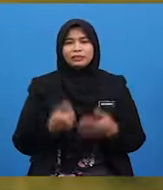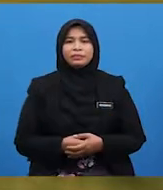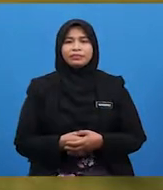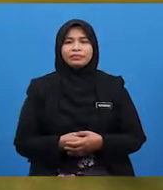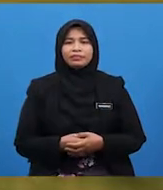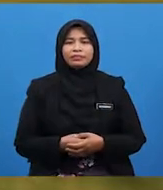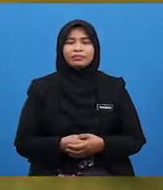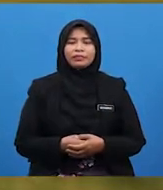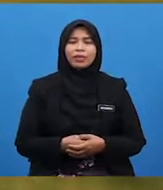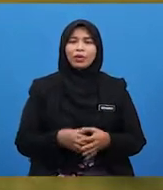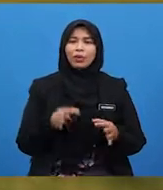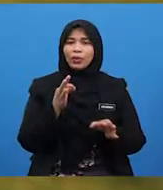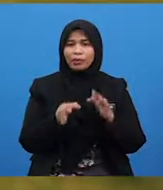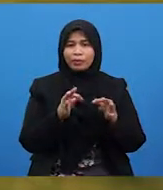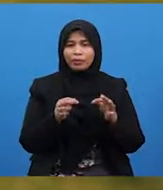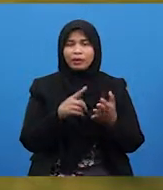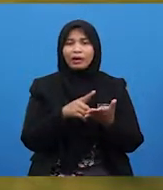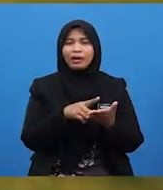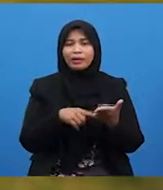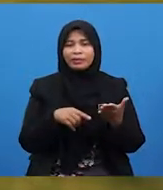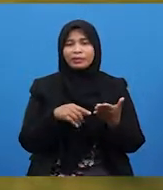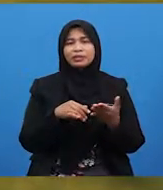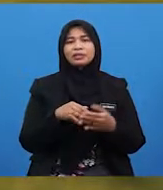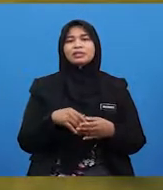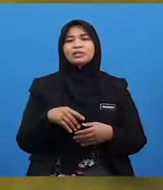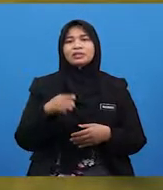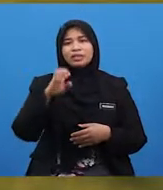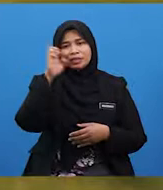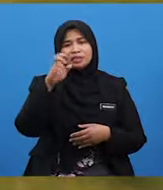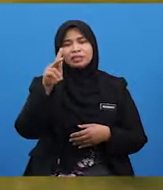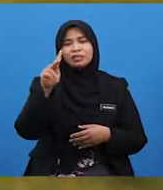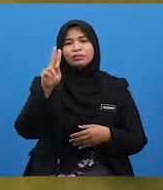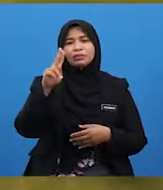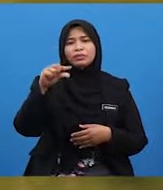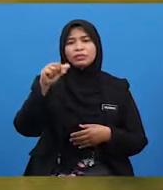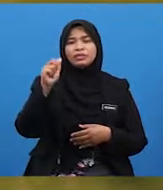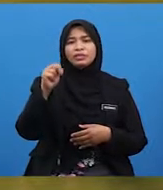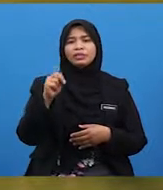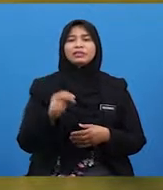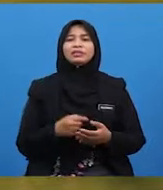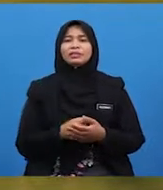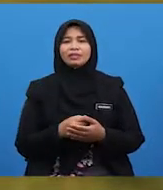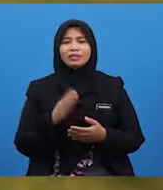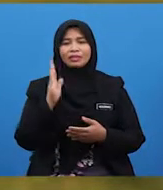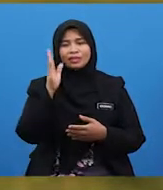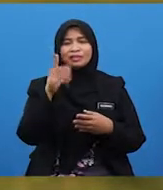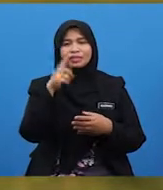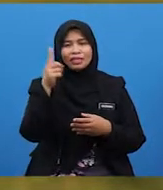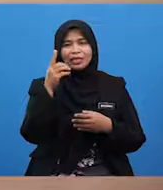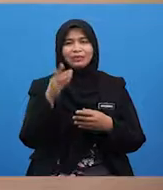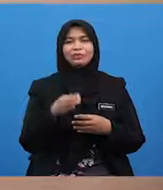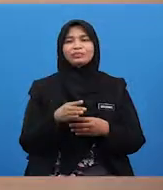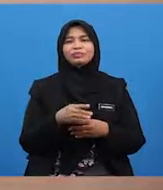kita. Walaupun apa jua pun, Encik Kugan selalu bertegur saya apabila kita berjumpa di kawasan perumahan